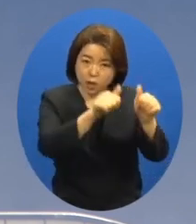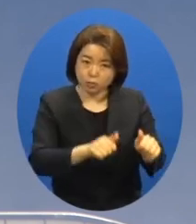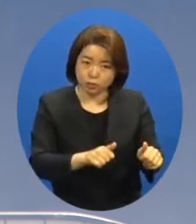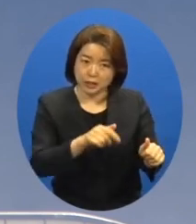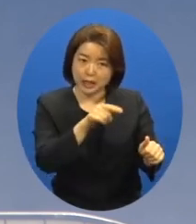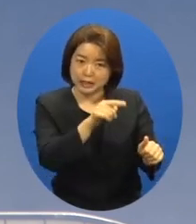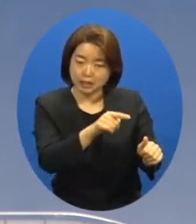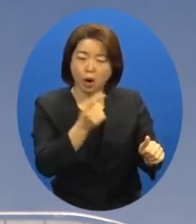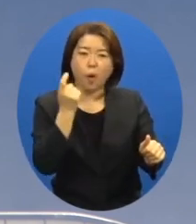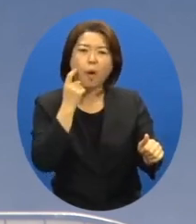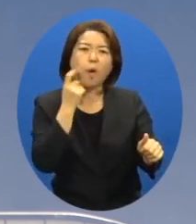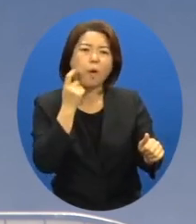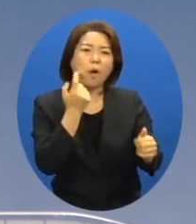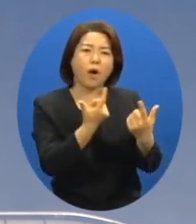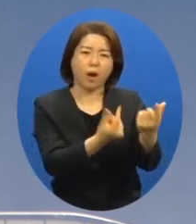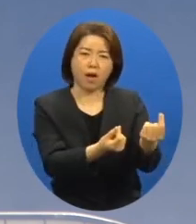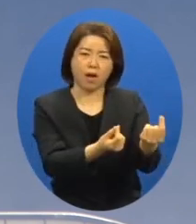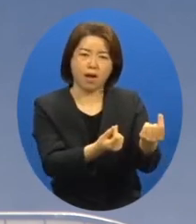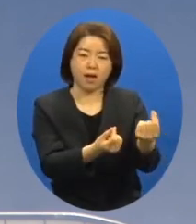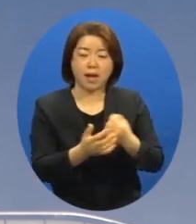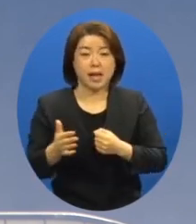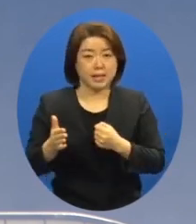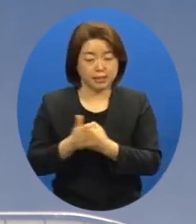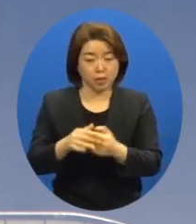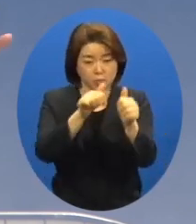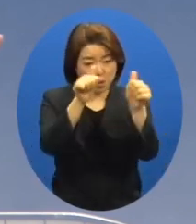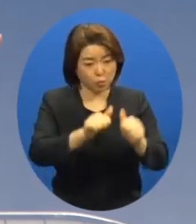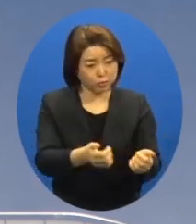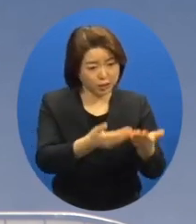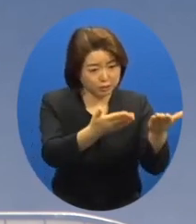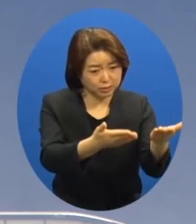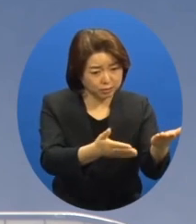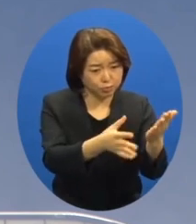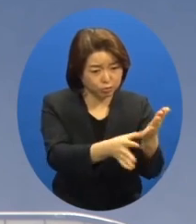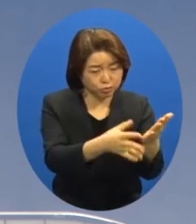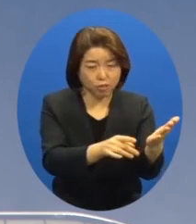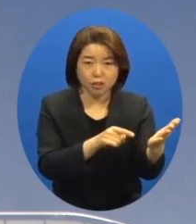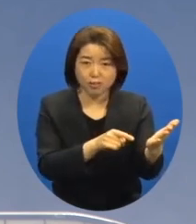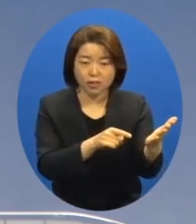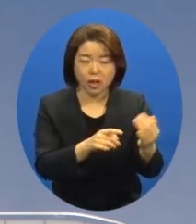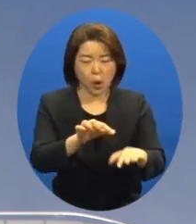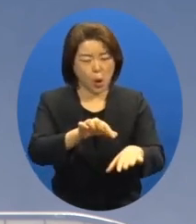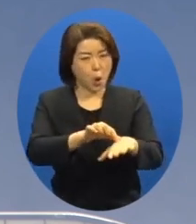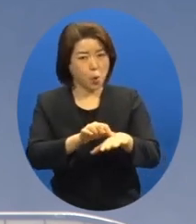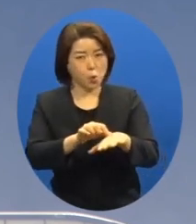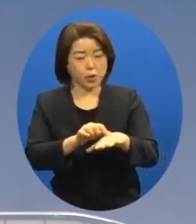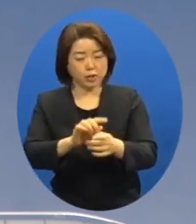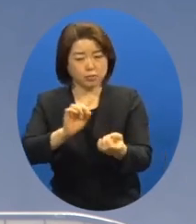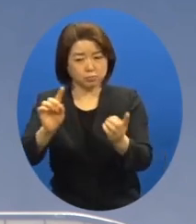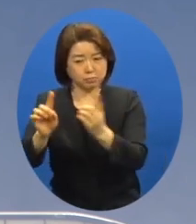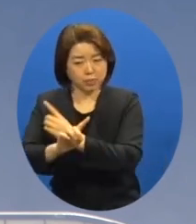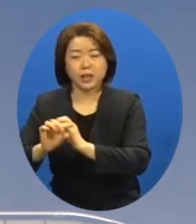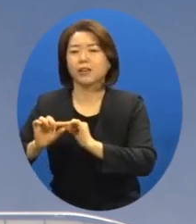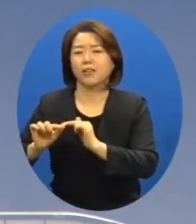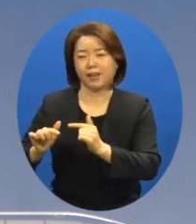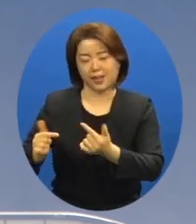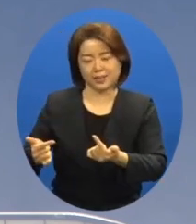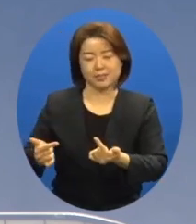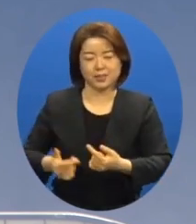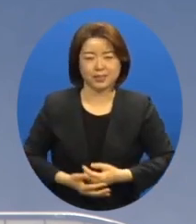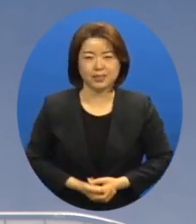사실은 거짓인 거죠. 그러니 우상에게 바쳐졌다고 해서 고기가 변한 것은 아니라는